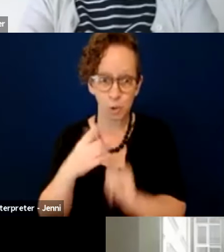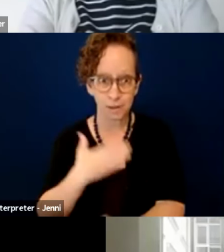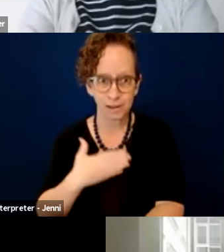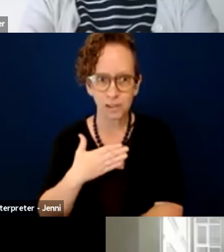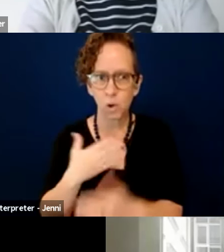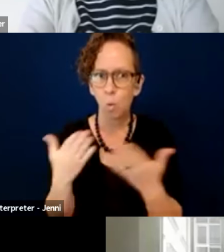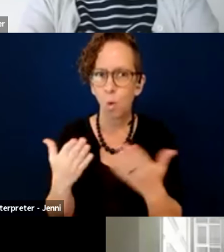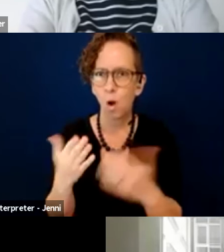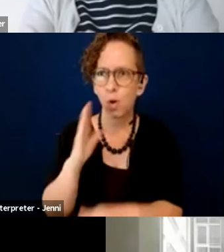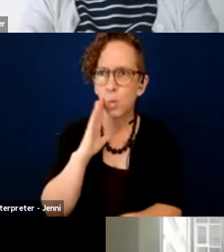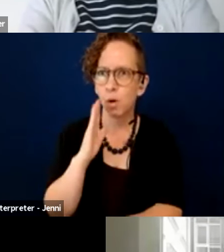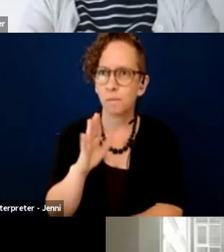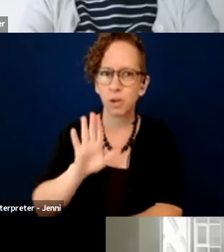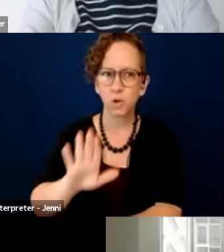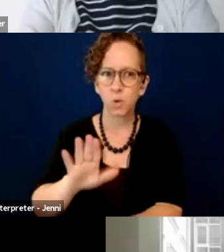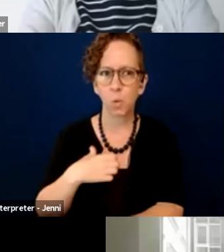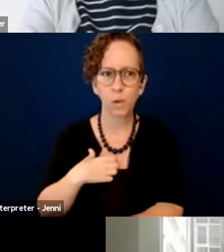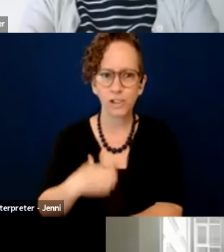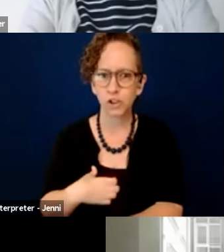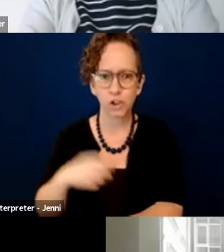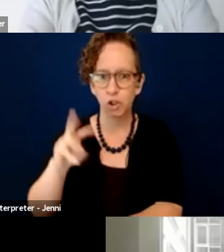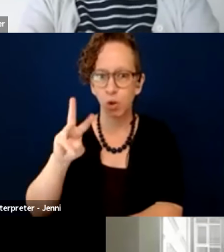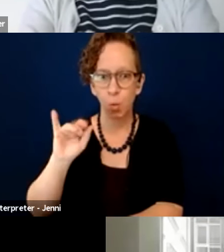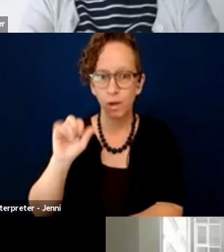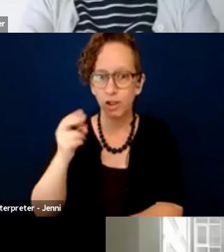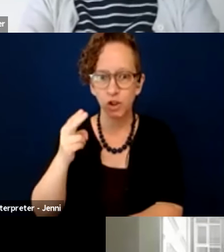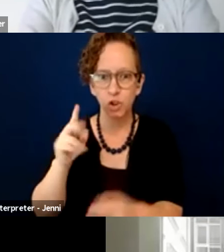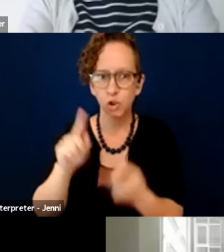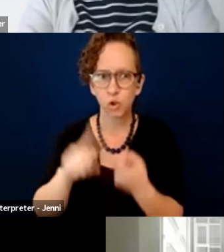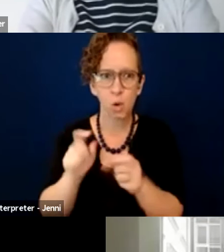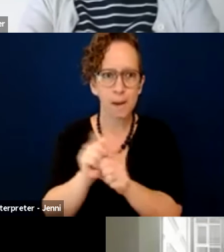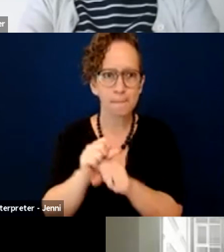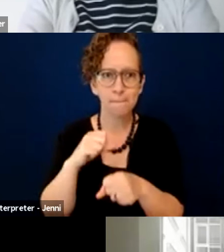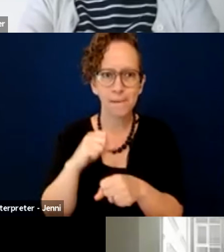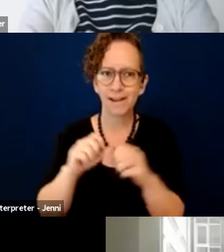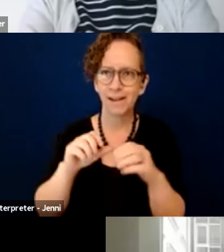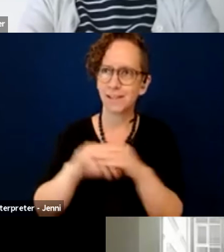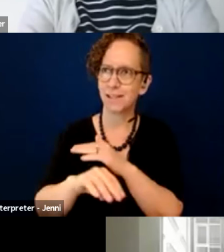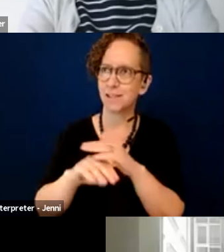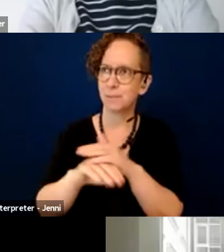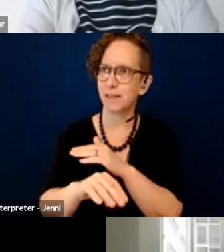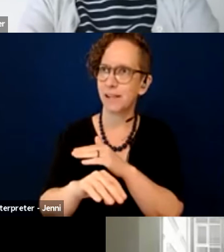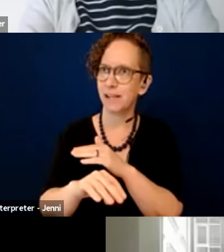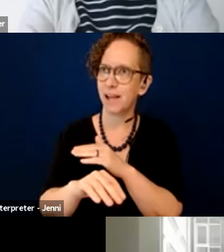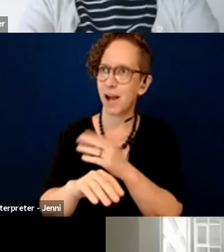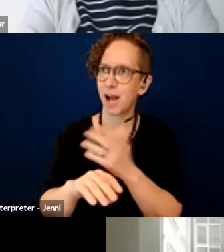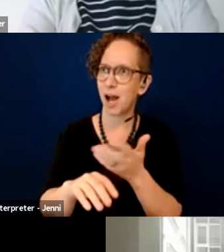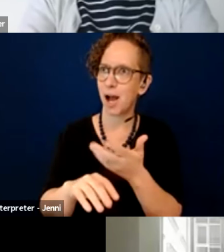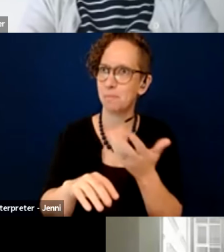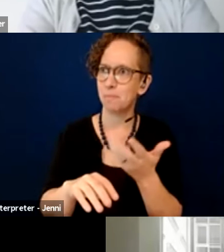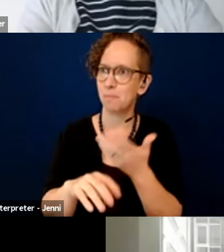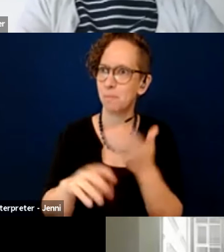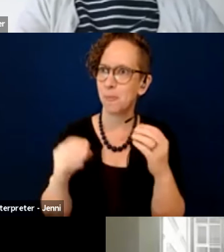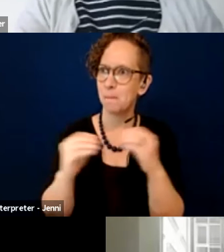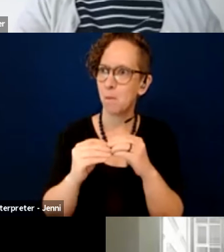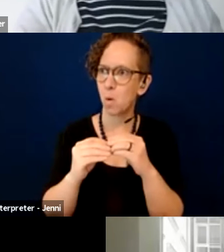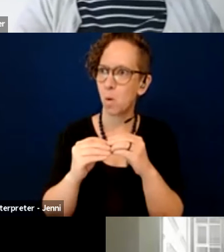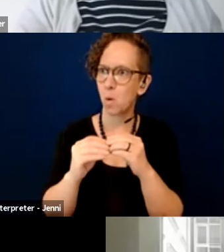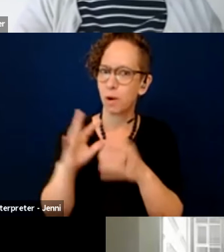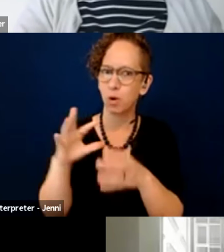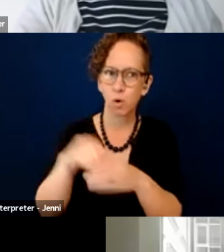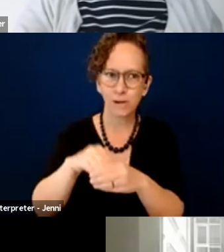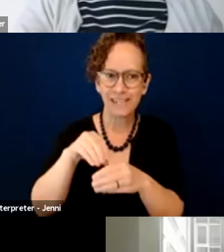what would be your wish to make the accessibility more